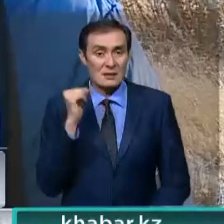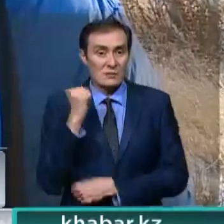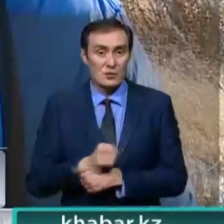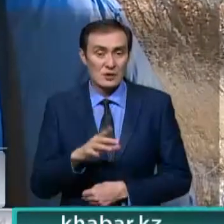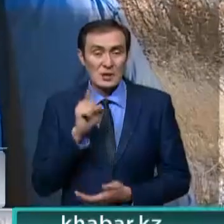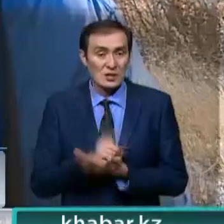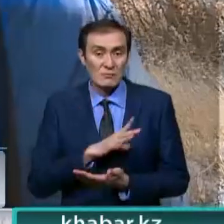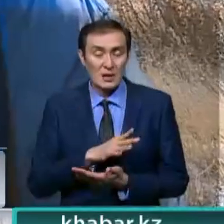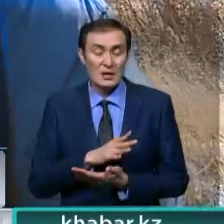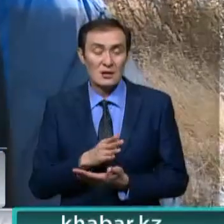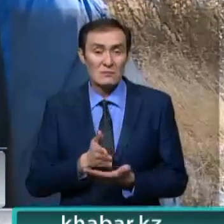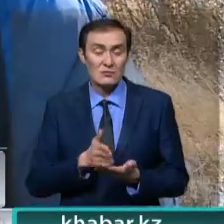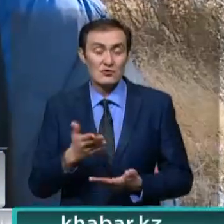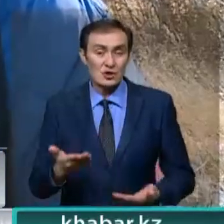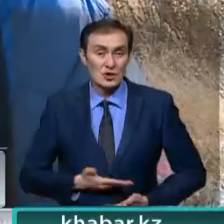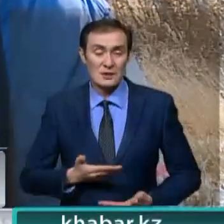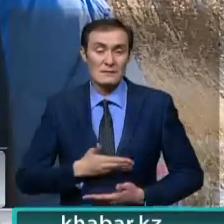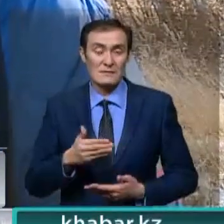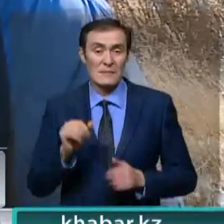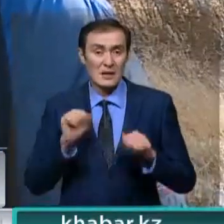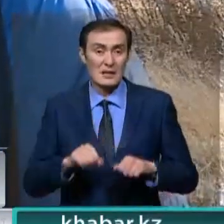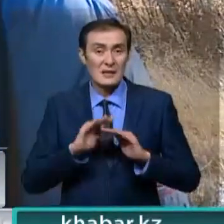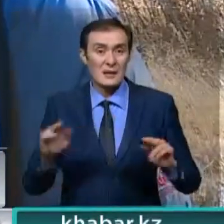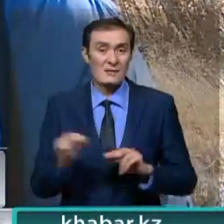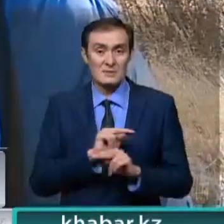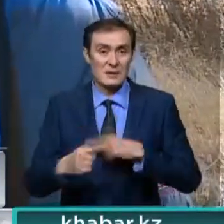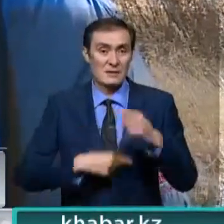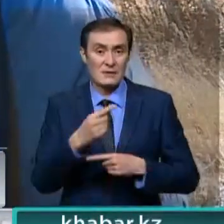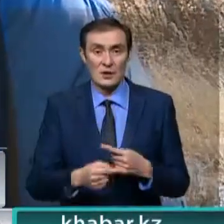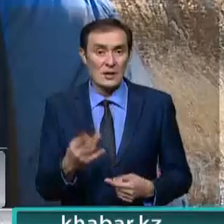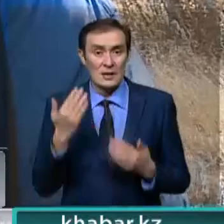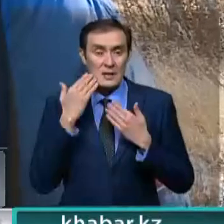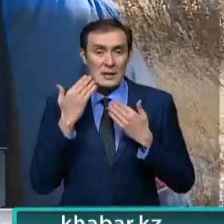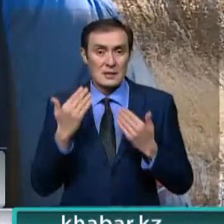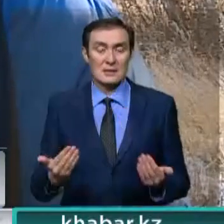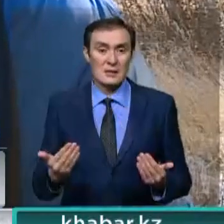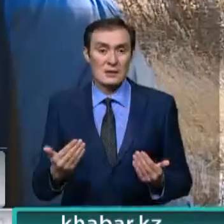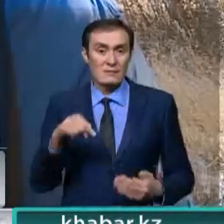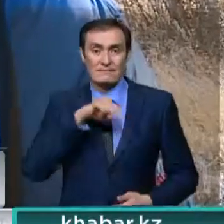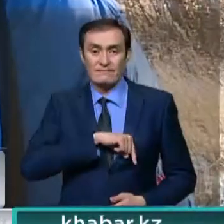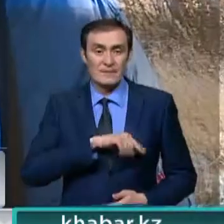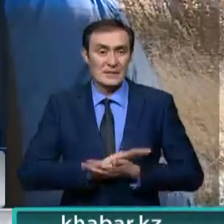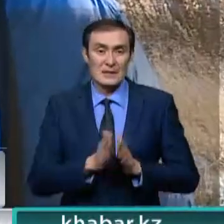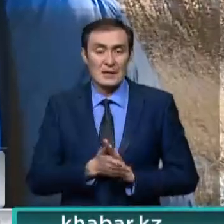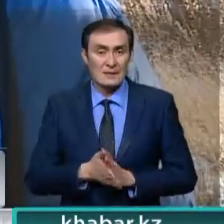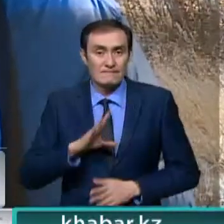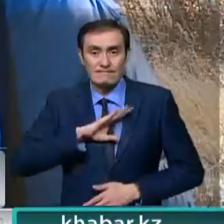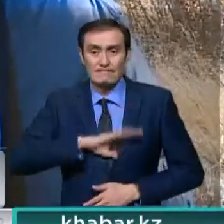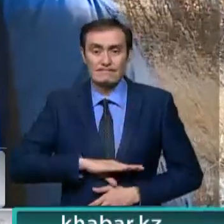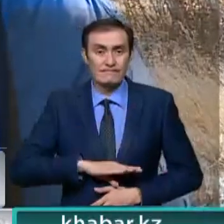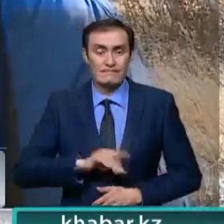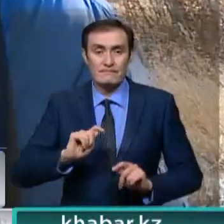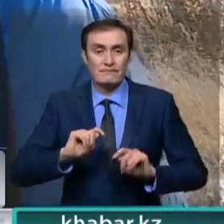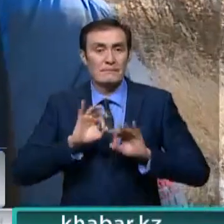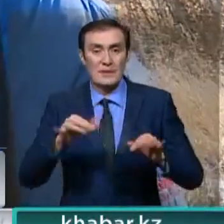Должны жить еще, детей рожать, воспитывать. Не знаю, внутреннее состояние не передать, конечно, когда знаешь,